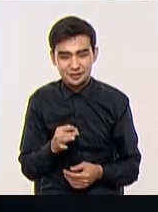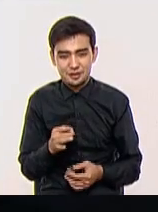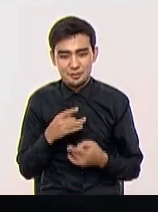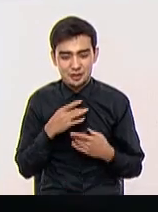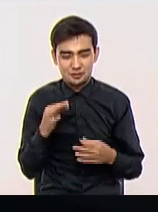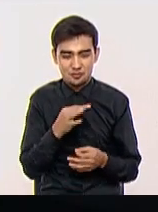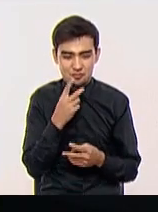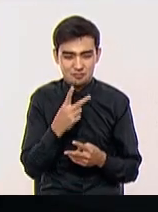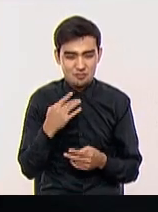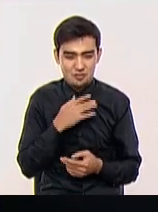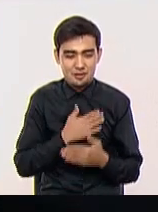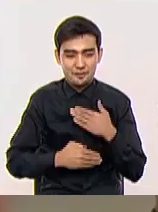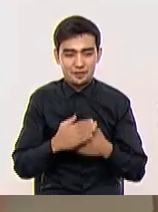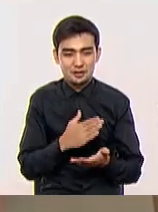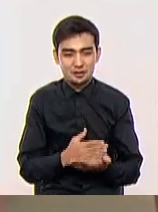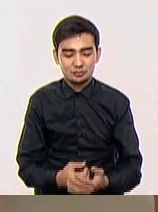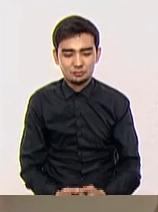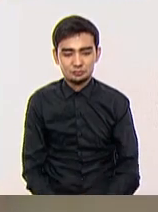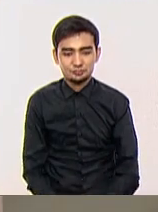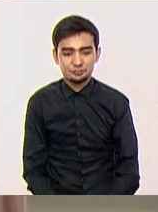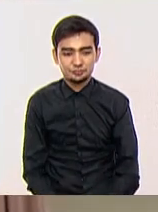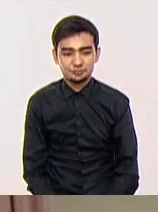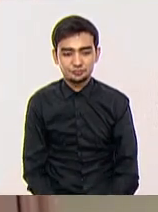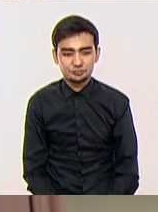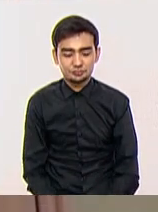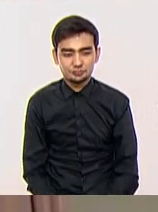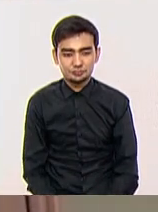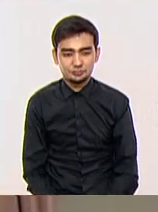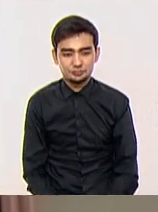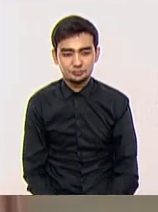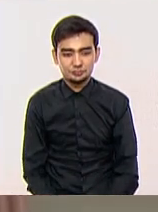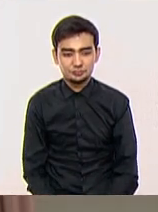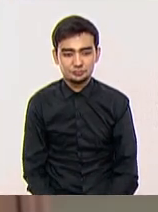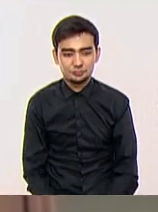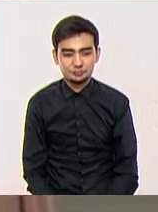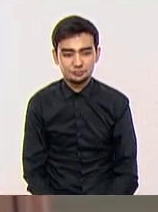шаттықтары еселенді. Самал Қабышева, Қанат Ибралинов, Информбюро, Алматы облысы.